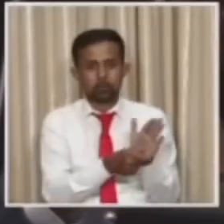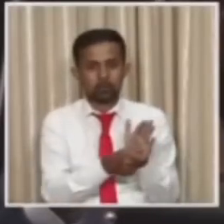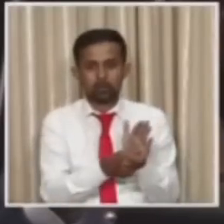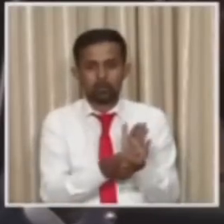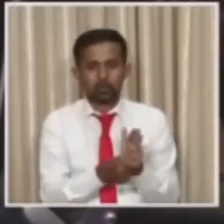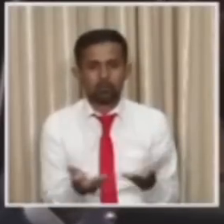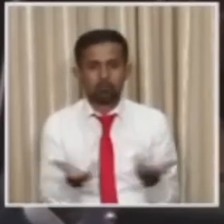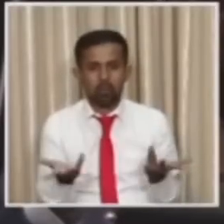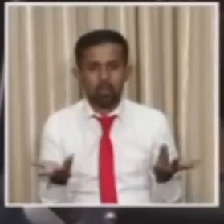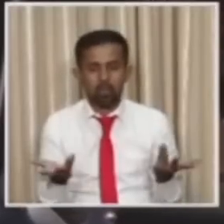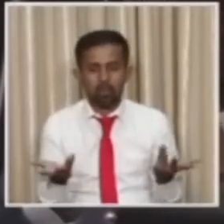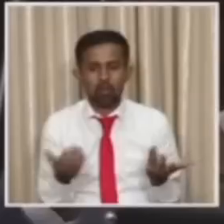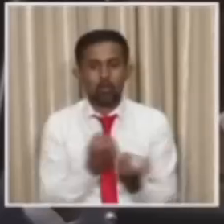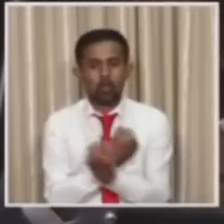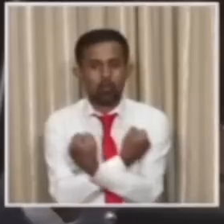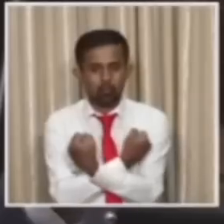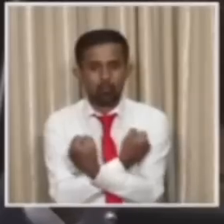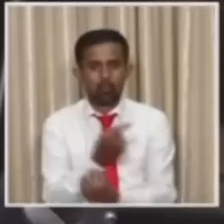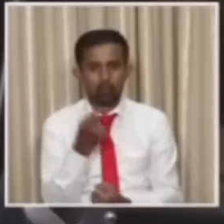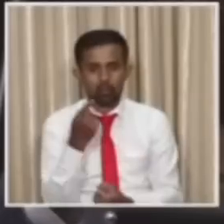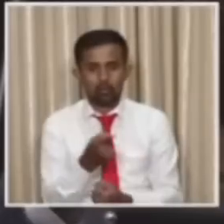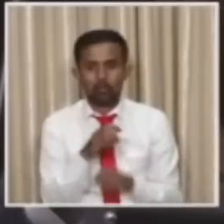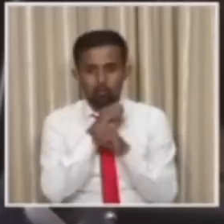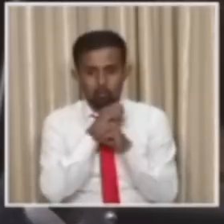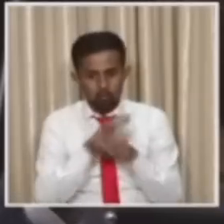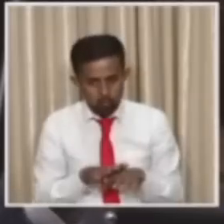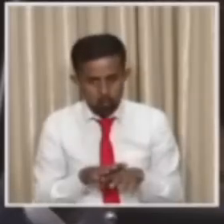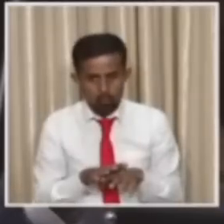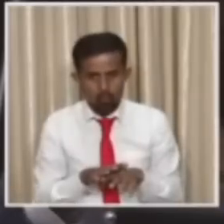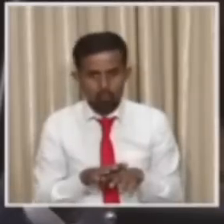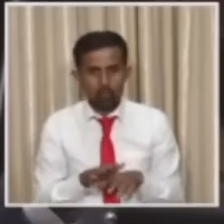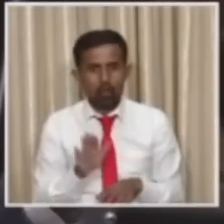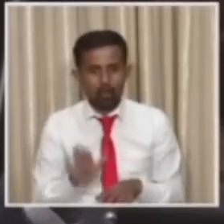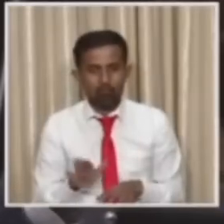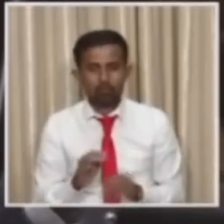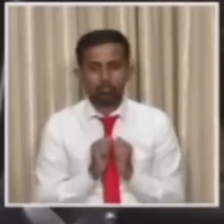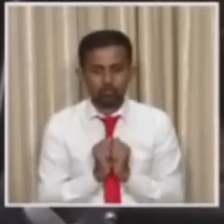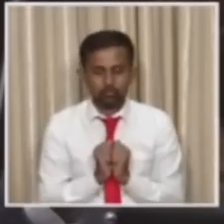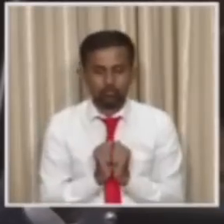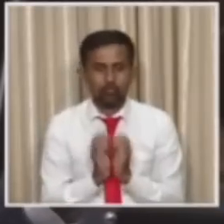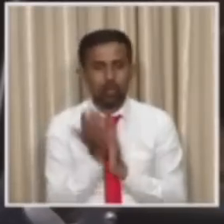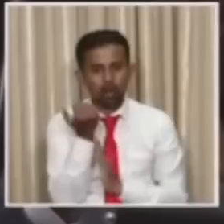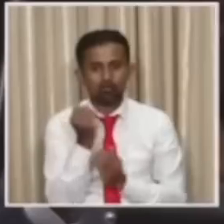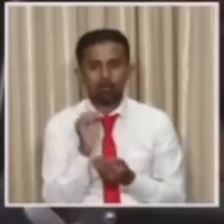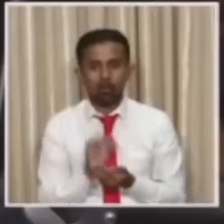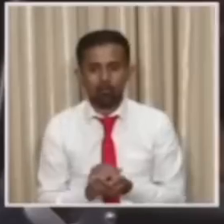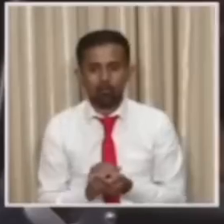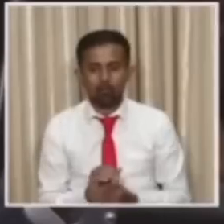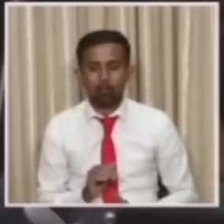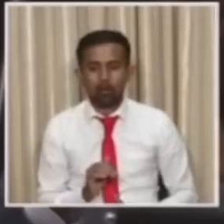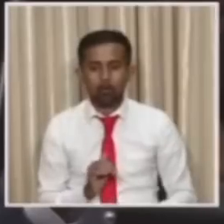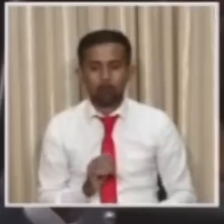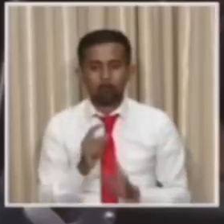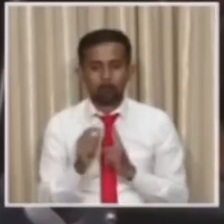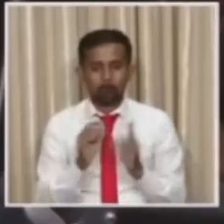දෙන්න පුළුවන් කමක් නැහැ. මේ පොලිසිය පොලිසියට විනයක් තියෙන විනයක් තියෙන වගේම රාජකාරි කිරීමේ අයිතියකුත් තියෙනවා. ඒ නිසා